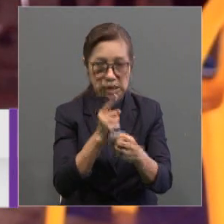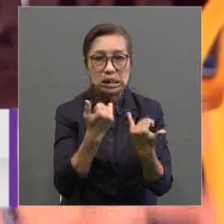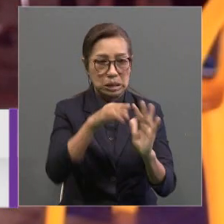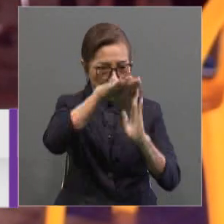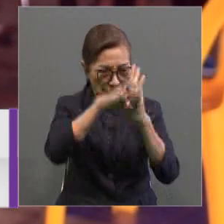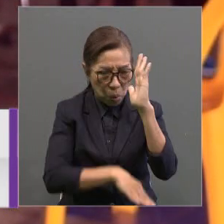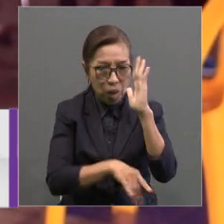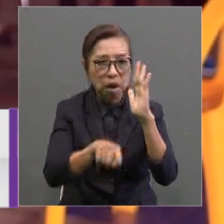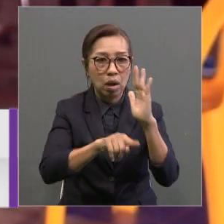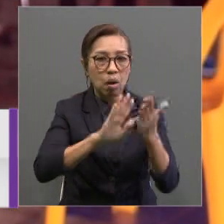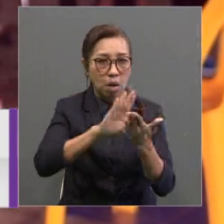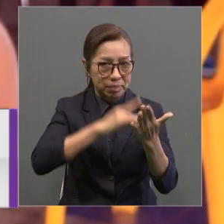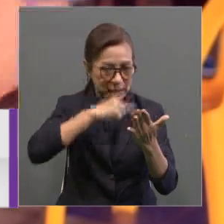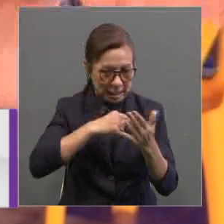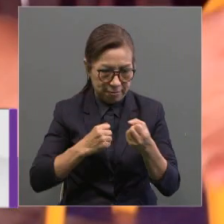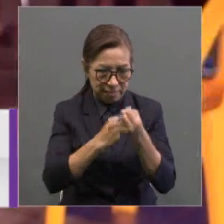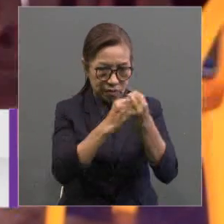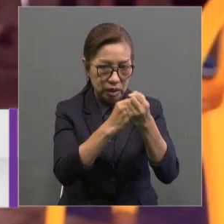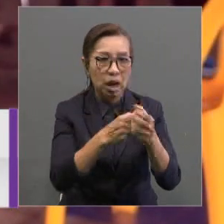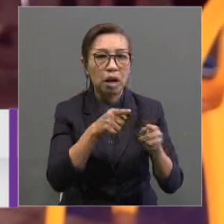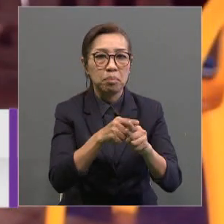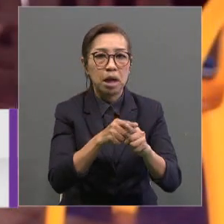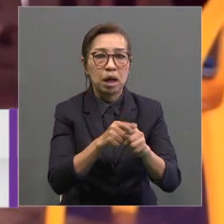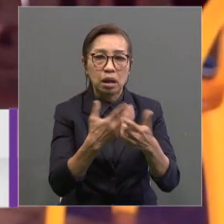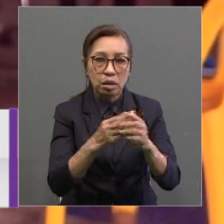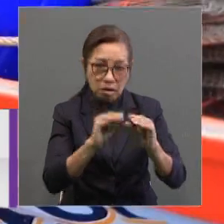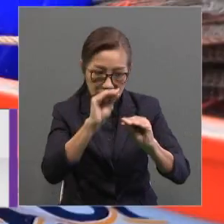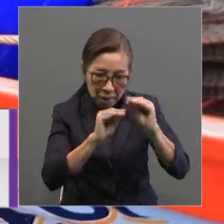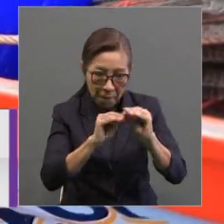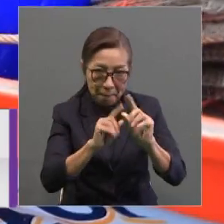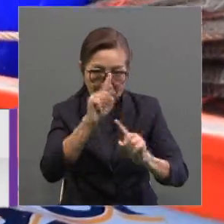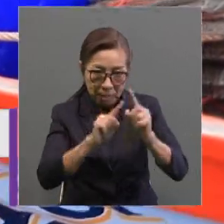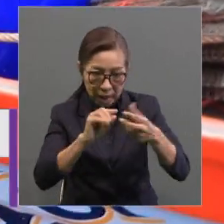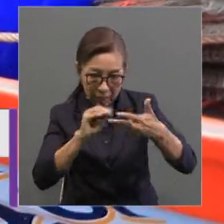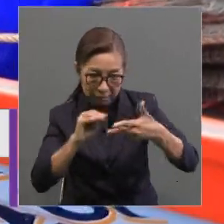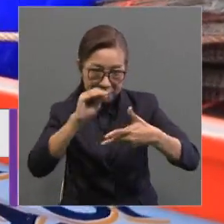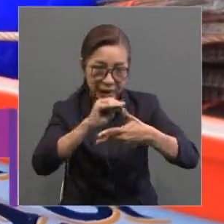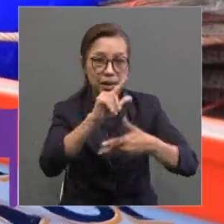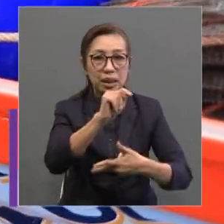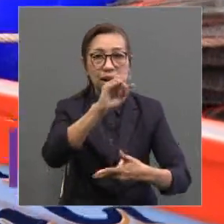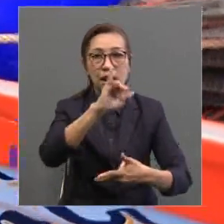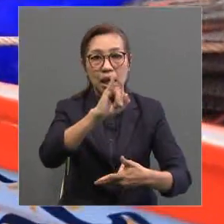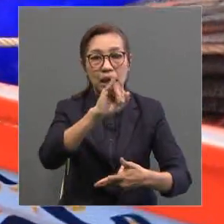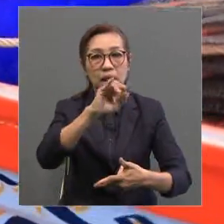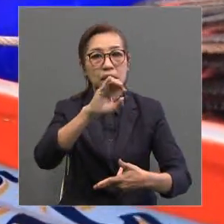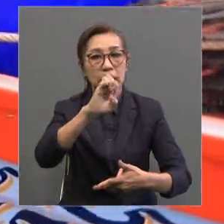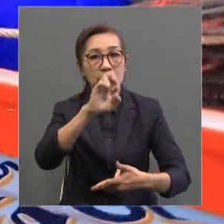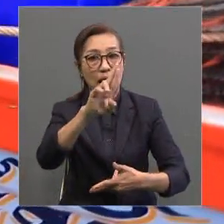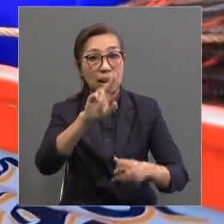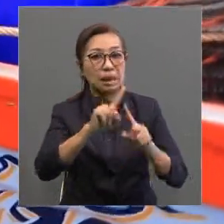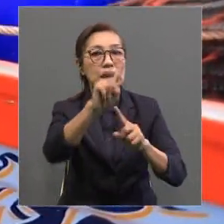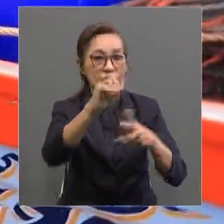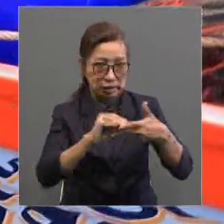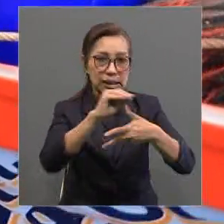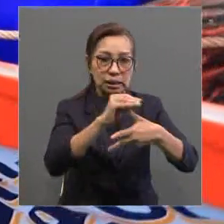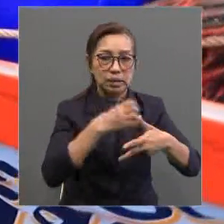ครับผลักดันประเทศไทยนะครับให้ก้าวไปสู่เทียร์หนึ่งนะครับสิ่งที่เราจะต้องทำก็คือว่ารักษามาตร